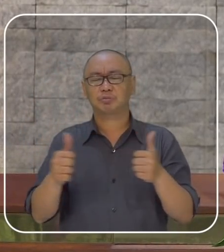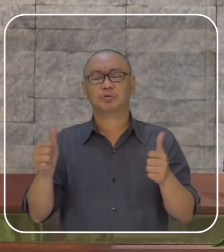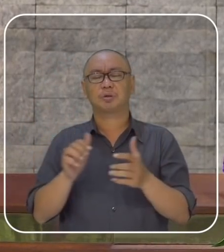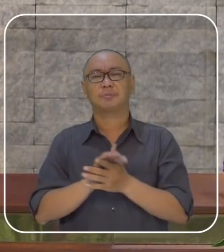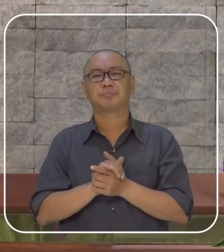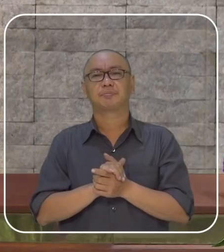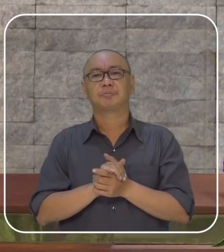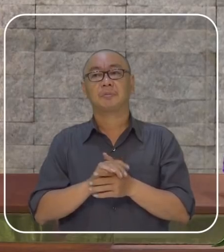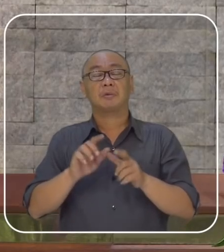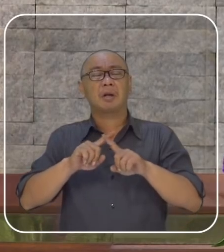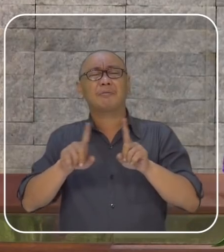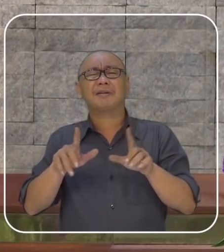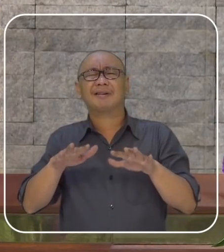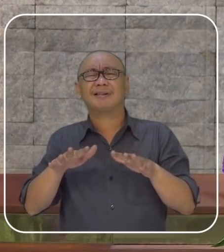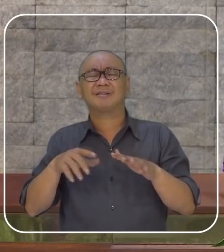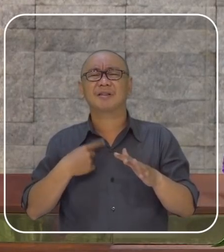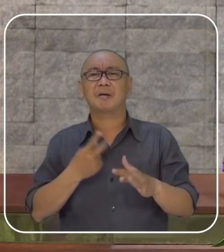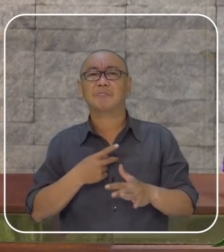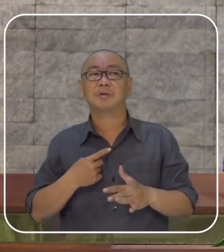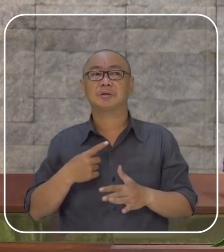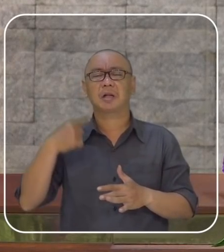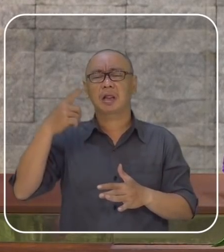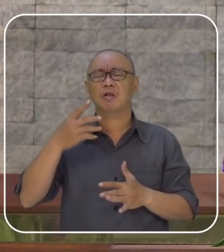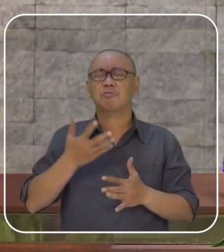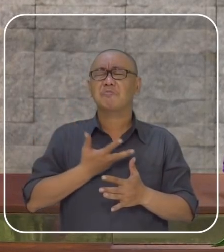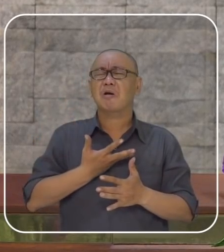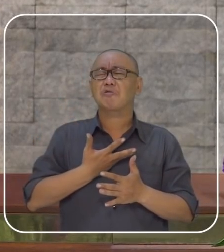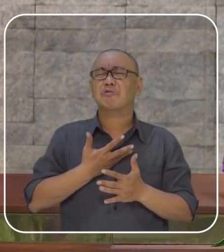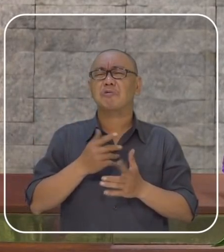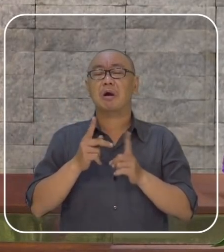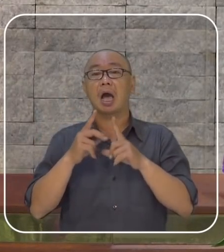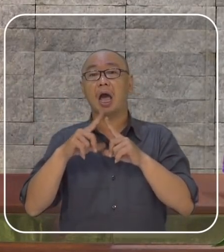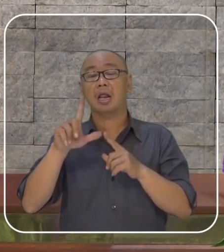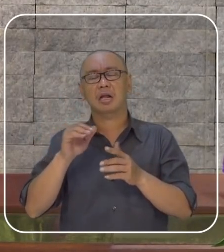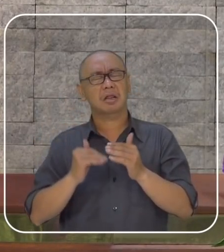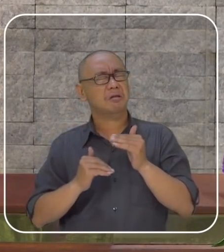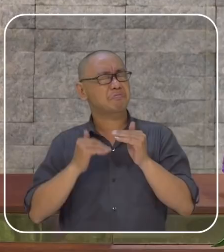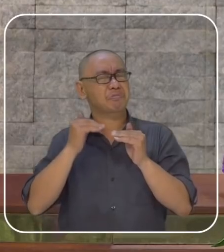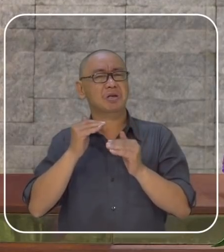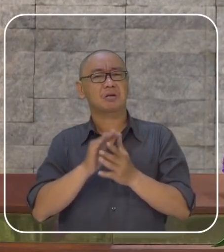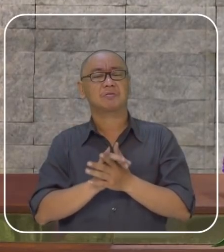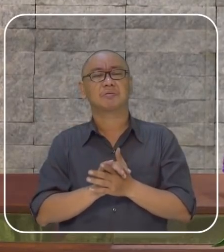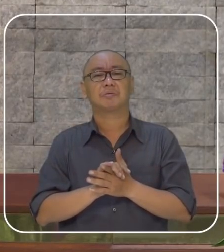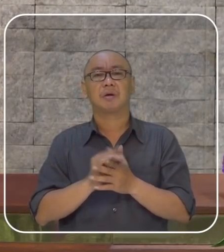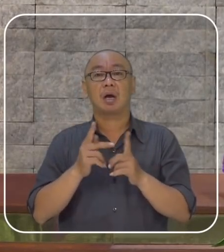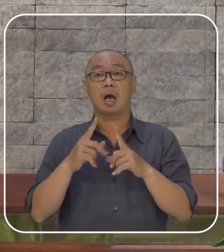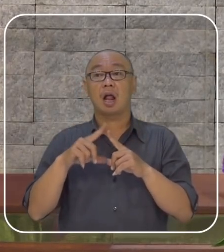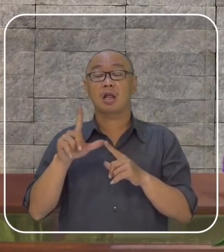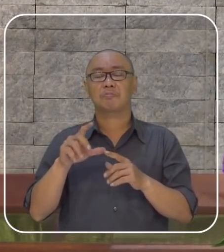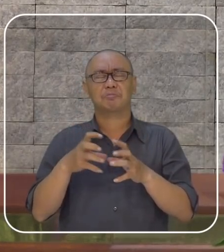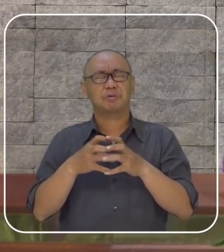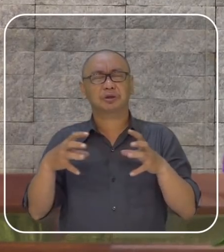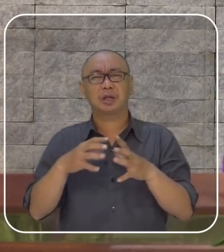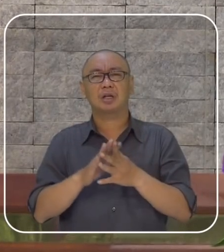Namun kadang-kadang kami selalu menginginkan hal yang lebih. Kami menginginkan hal-hal yang besar,